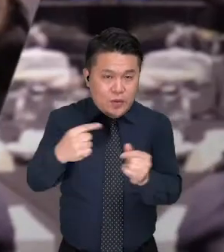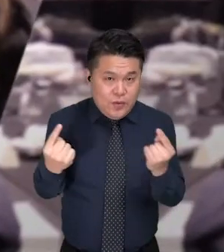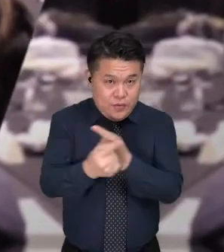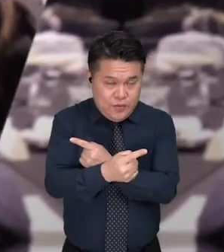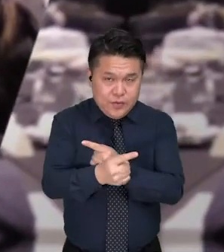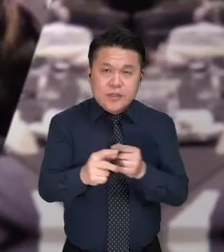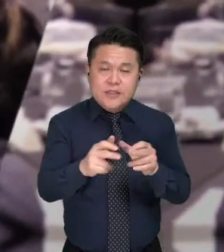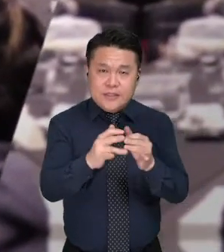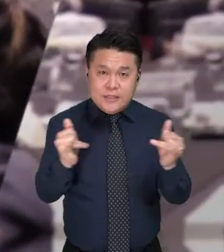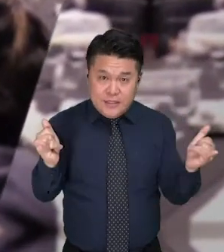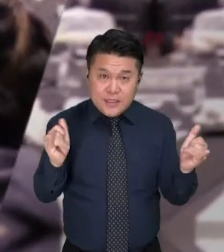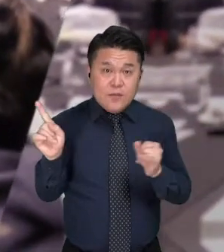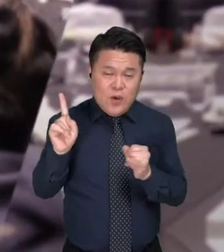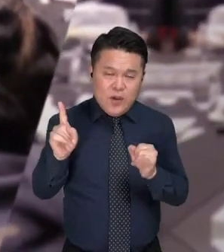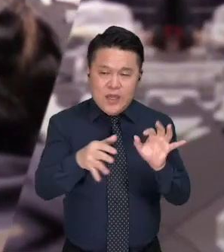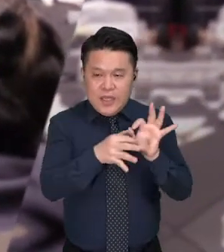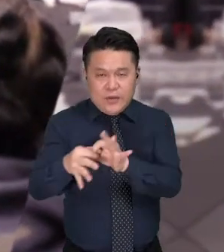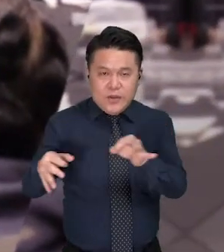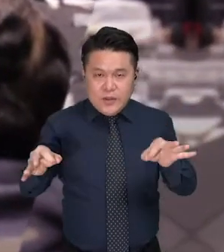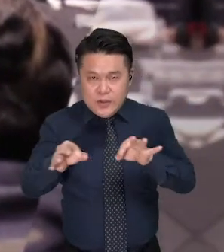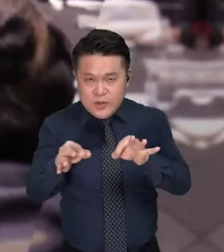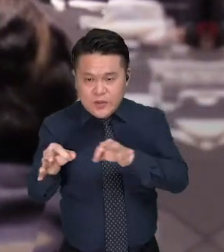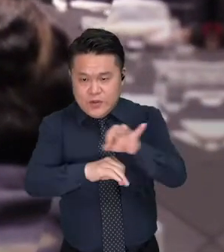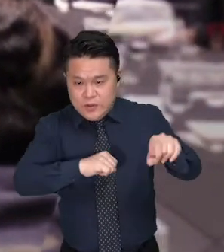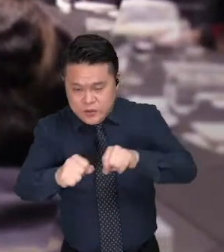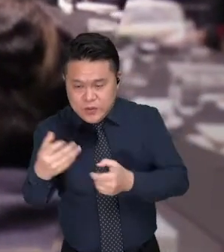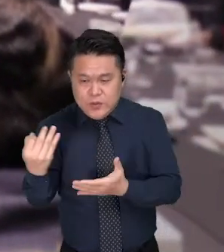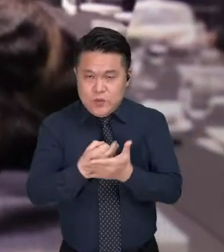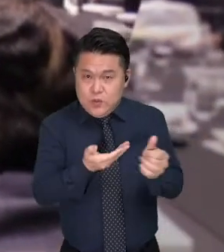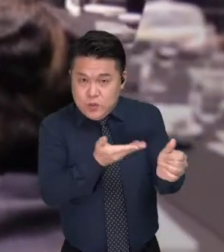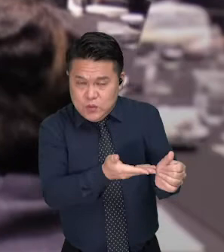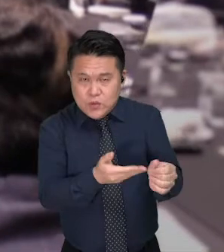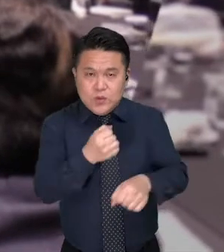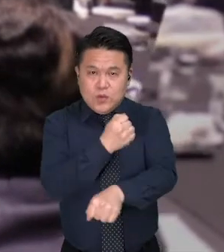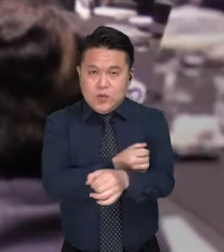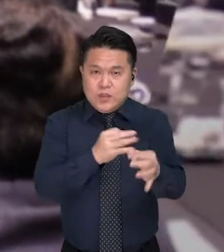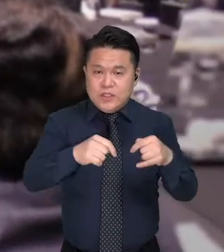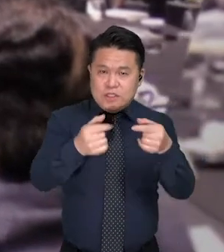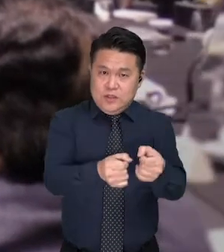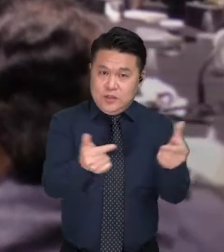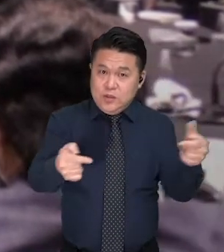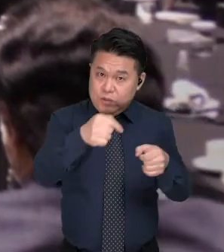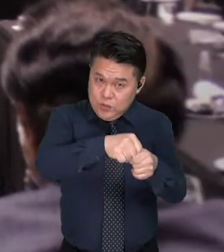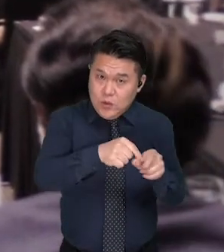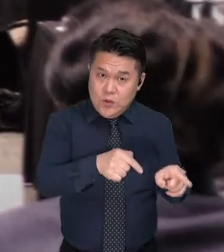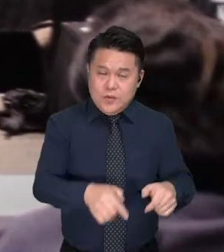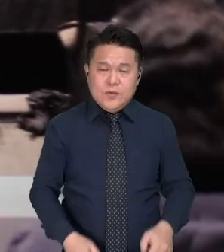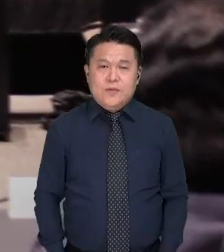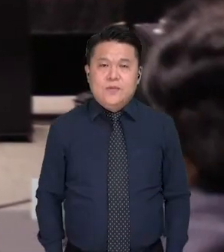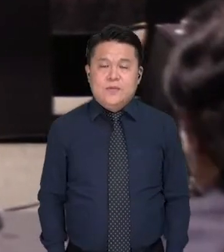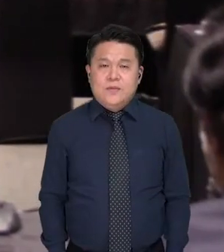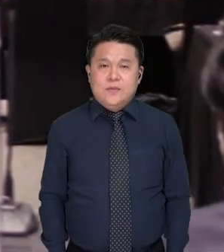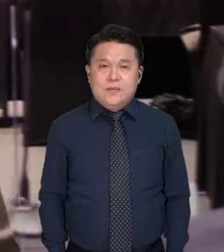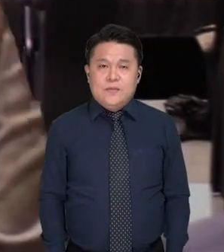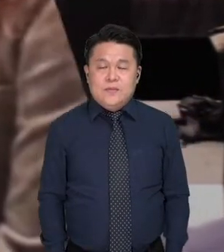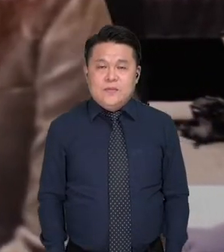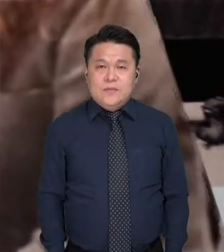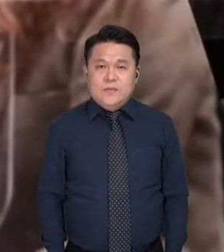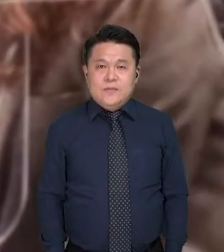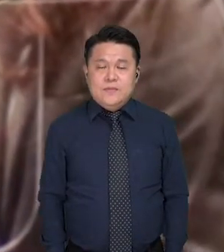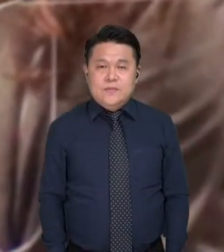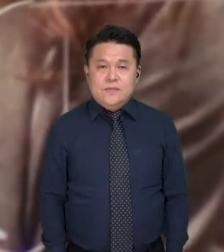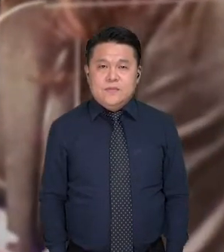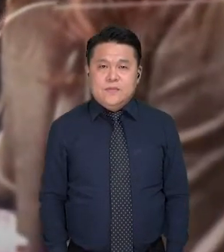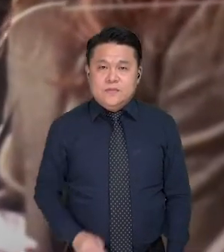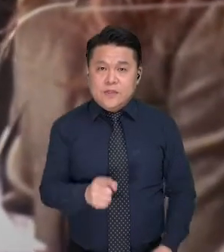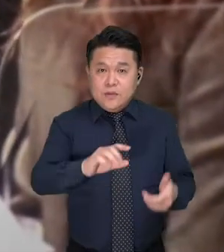통해 지속 가능한 장애인의 경제 활동, 그리고 소득 보장, 장애인의 노동 시장 확대를 목적으로 진행하였습니다.